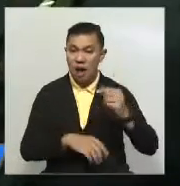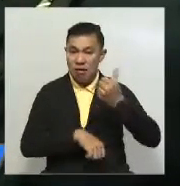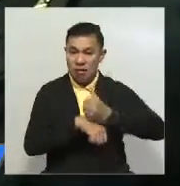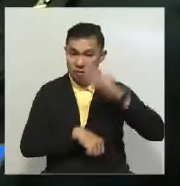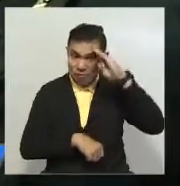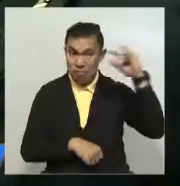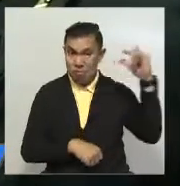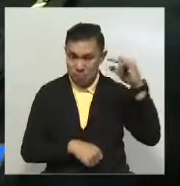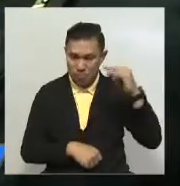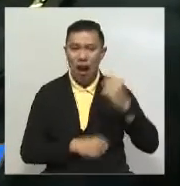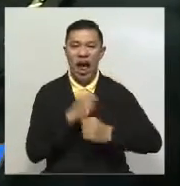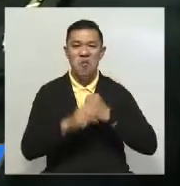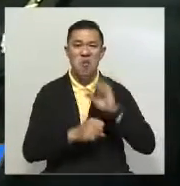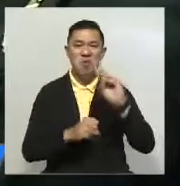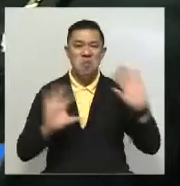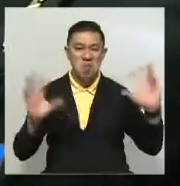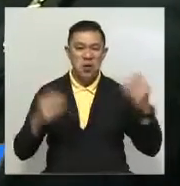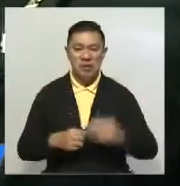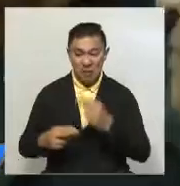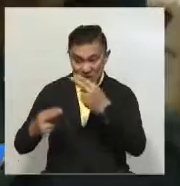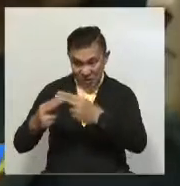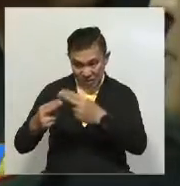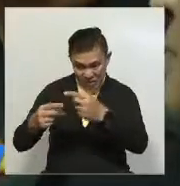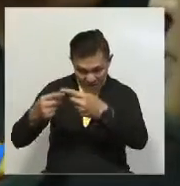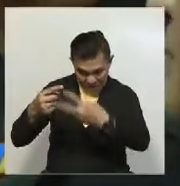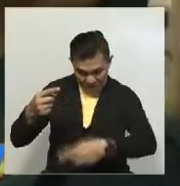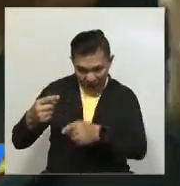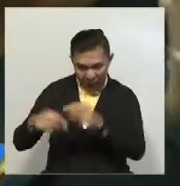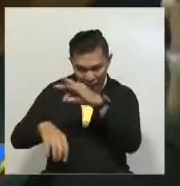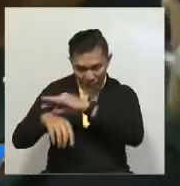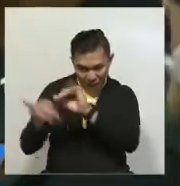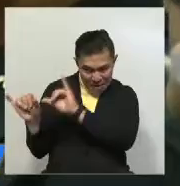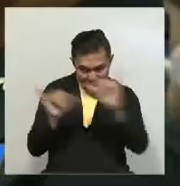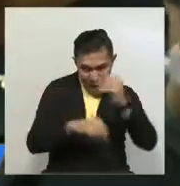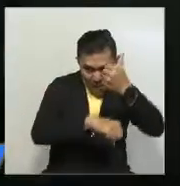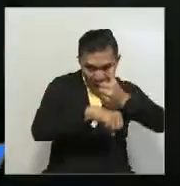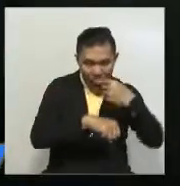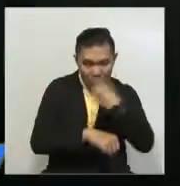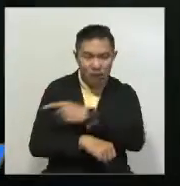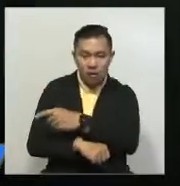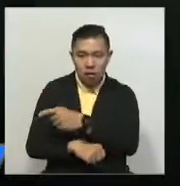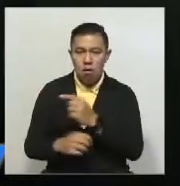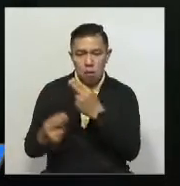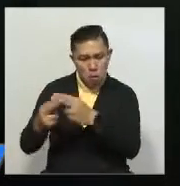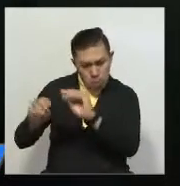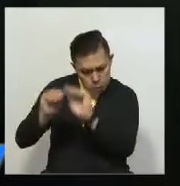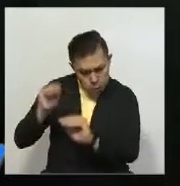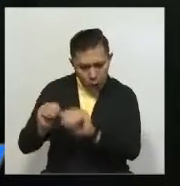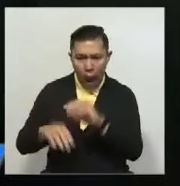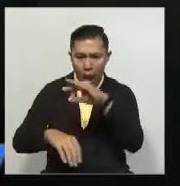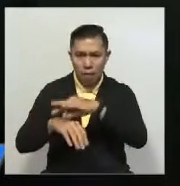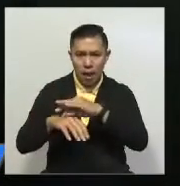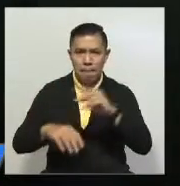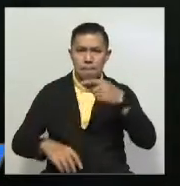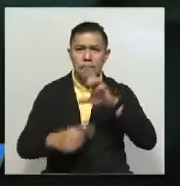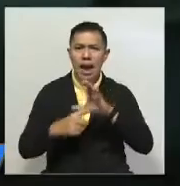การทหารอากาศขณะที่บัญชีรายชื่อการปรับย้ายใกล้ลงตัวแล้วโดยมีผู้ได้รับการพิจารณาอาทิตำแหน่งปลัดกระทรว